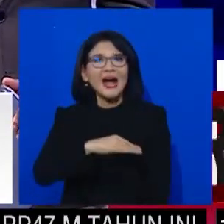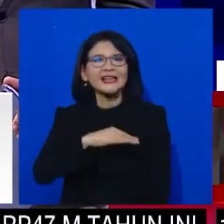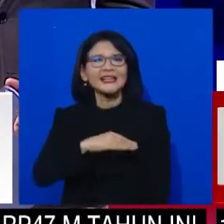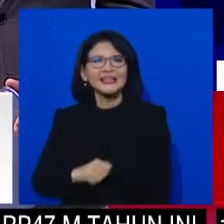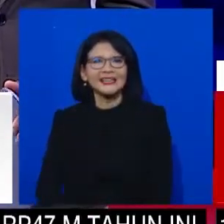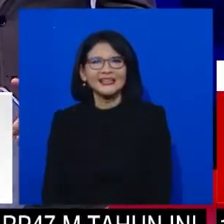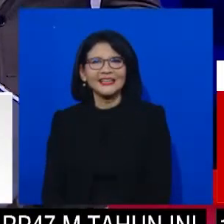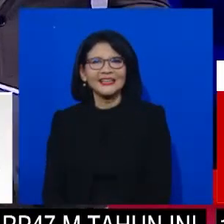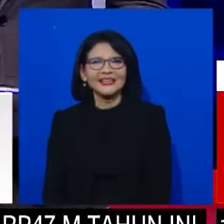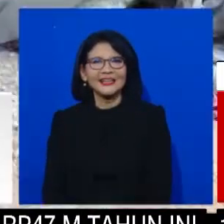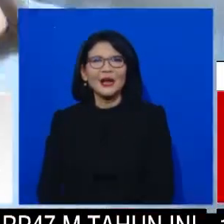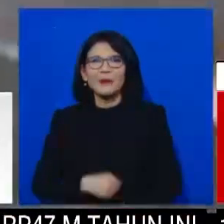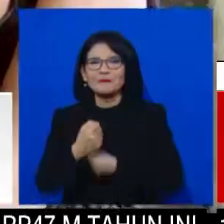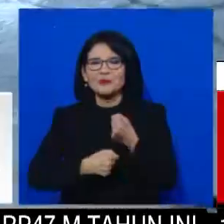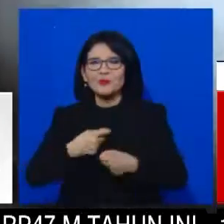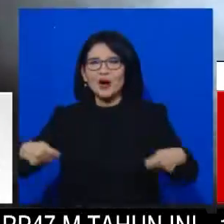Menjadi.